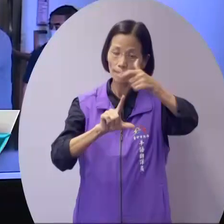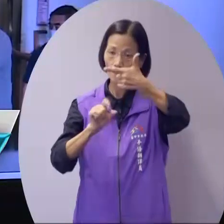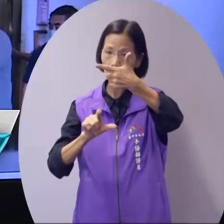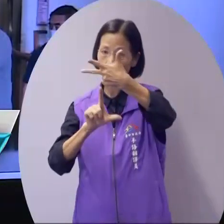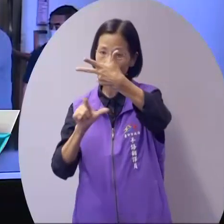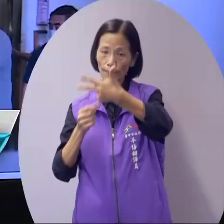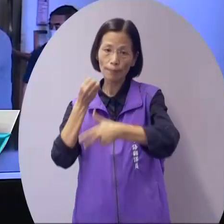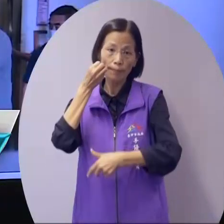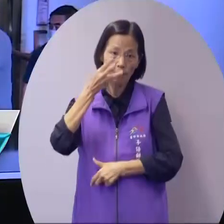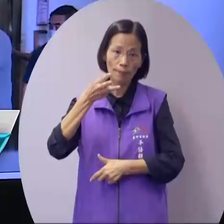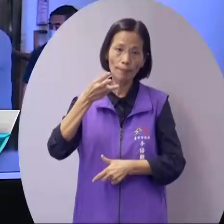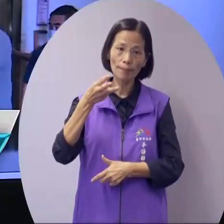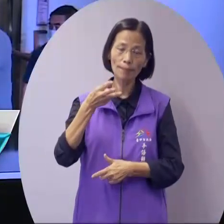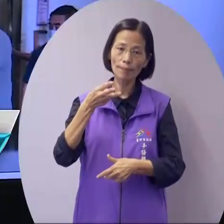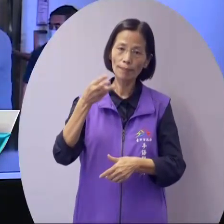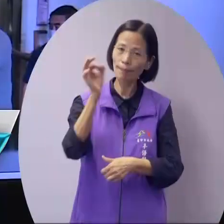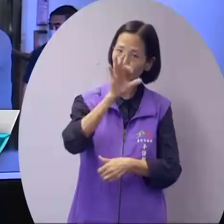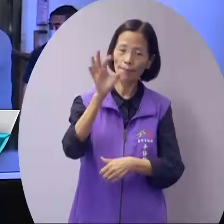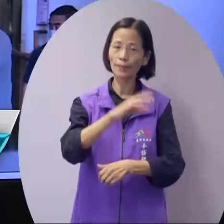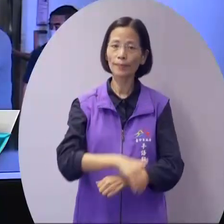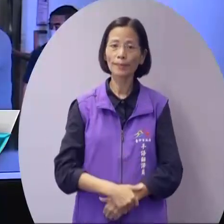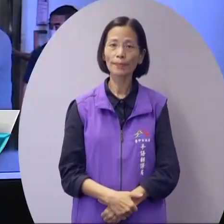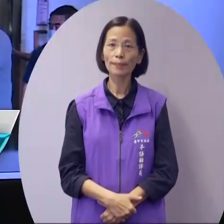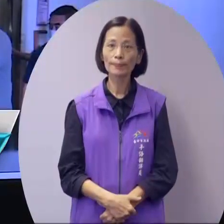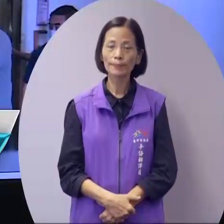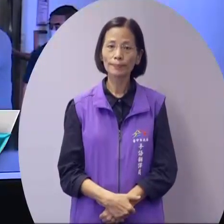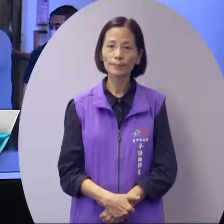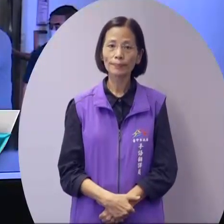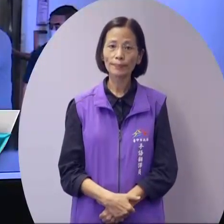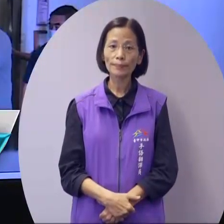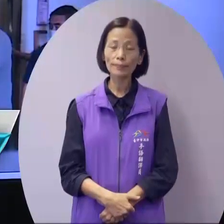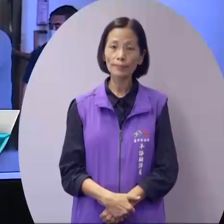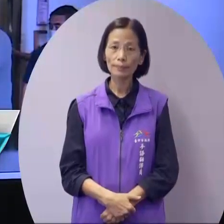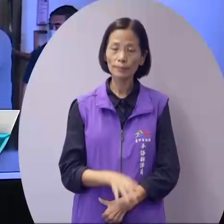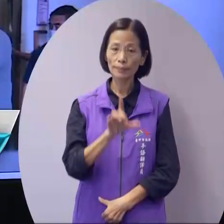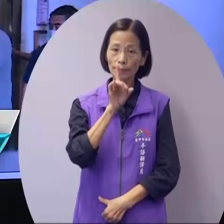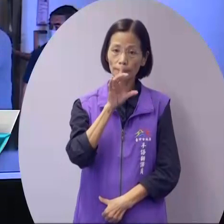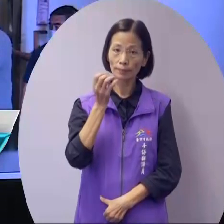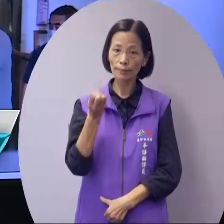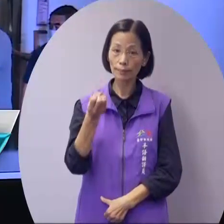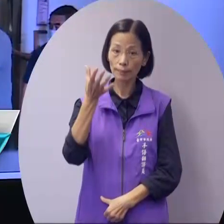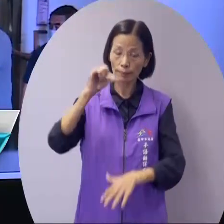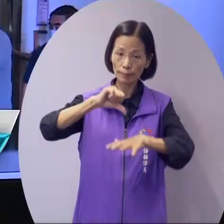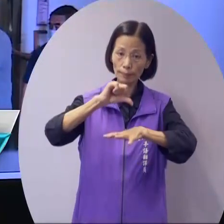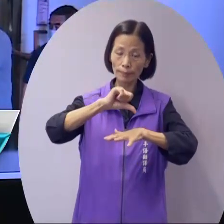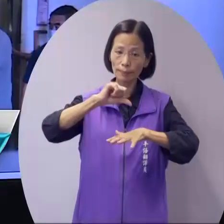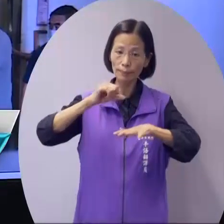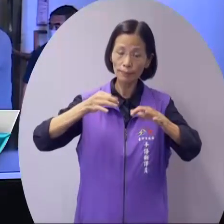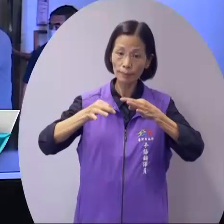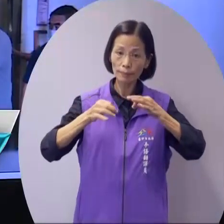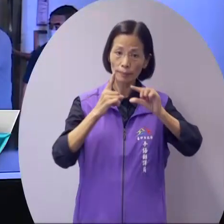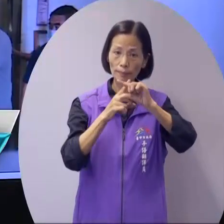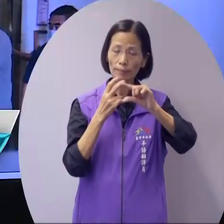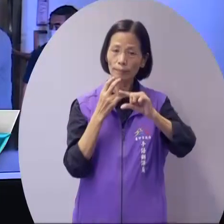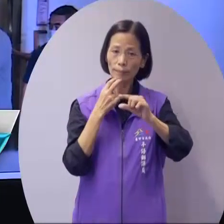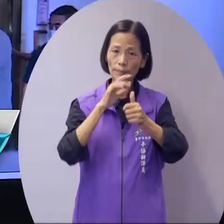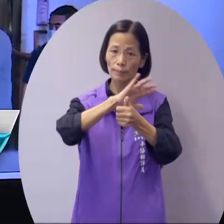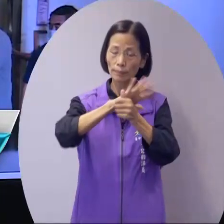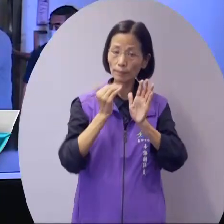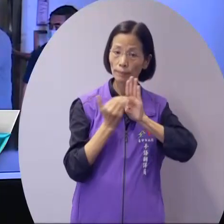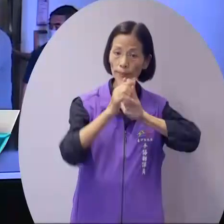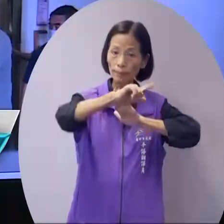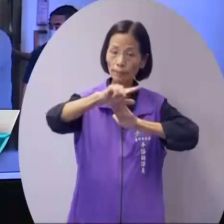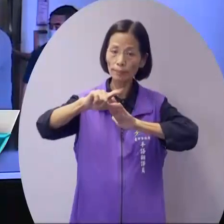央全额来补贴。另外，对台中花卉市场，中央也提供了相关的防疫资材的补